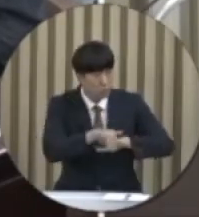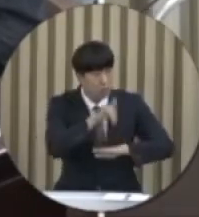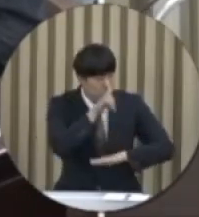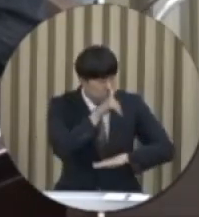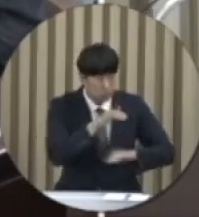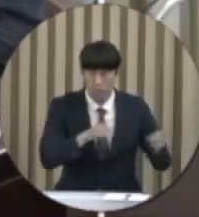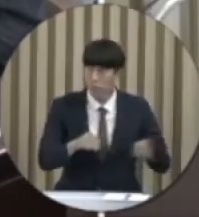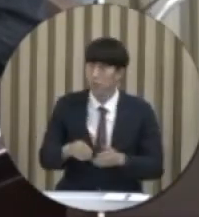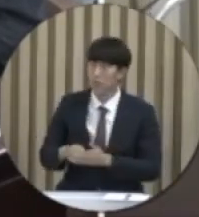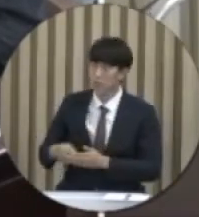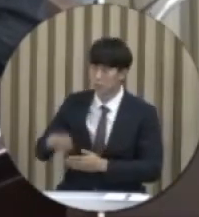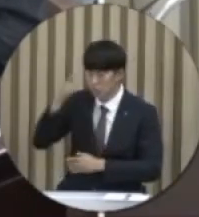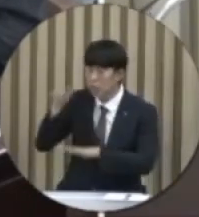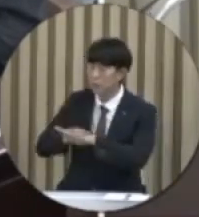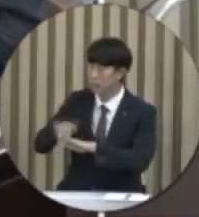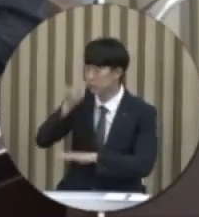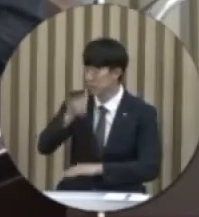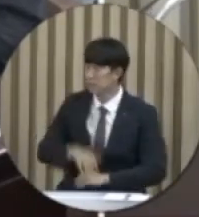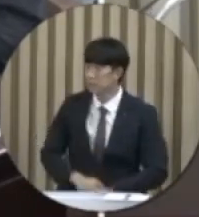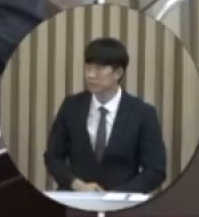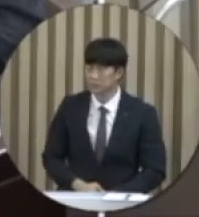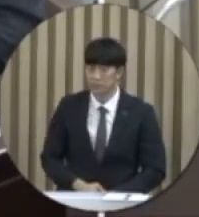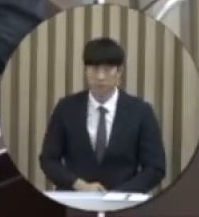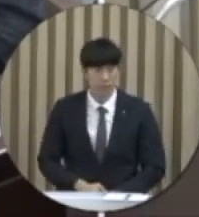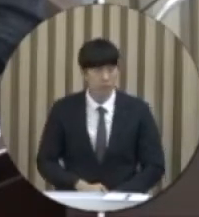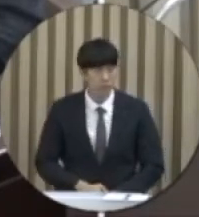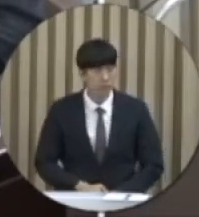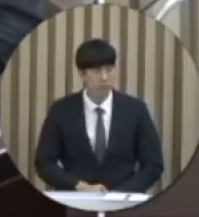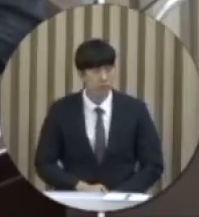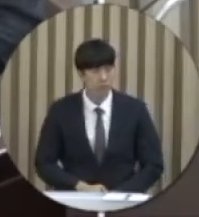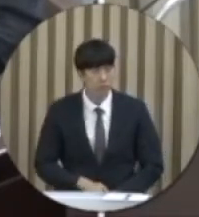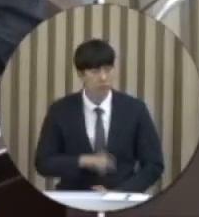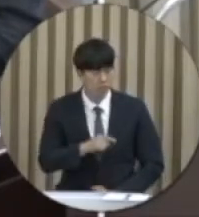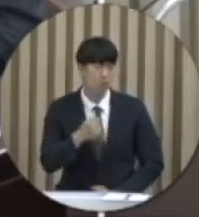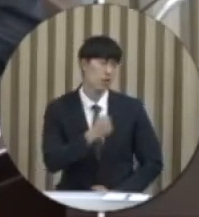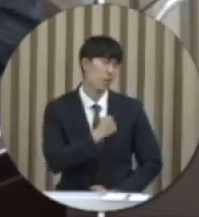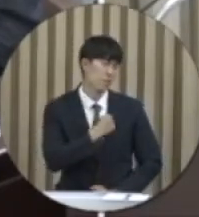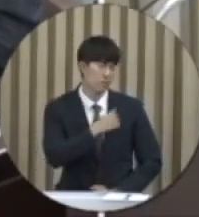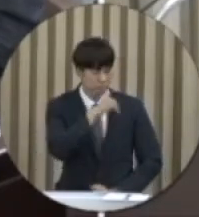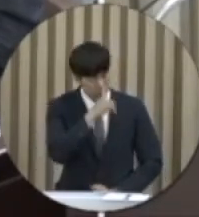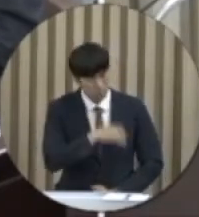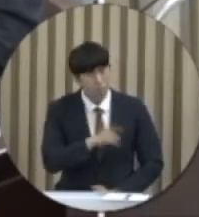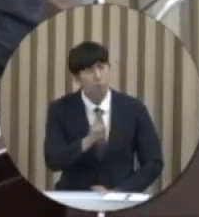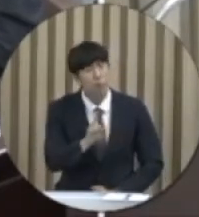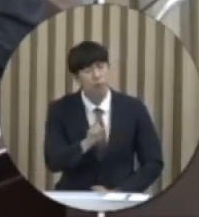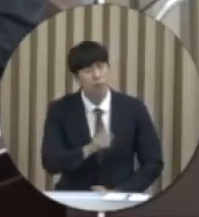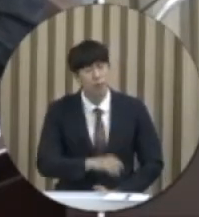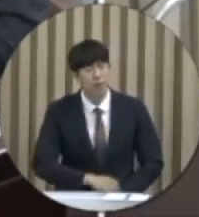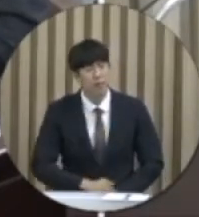환승센터 계획은 갖고 있습니다. 근데 이게 이제 답답했던 거였습니다.